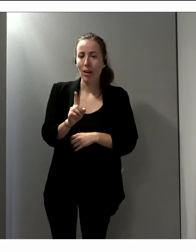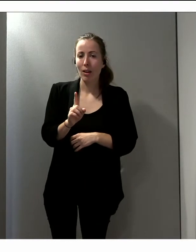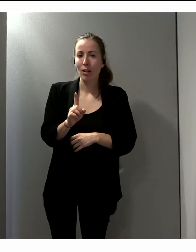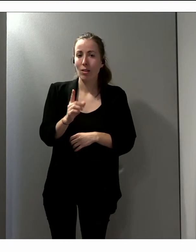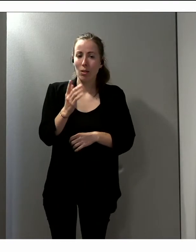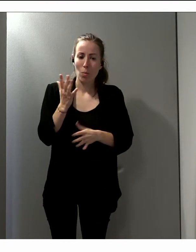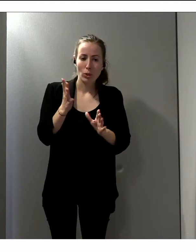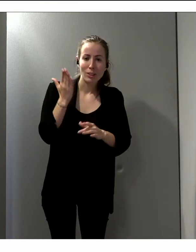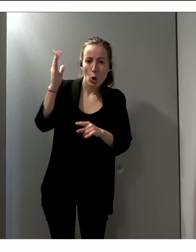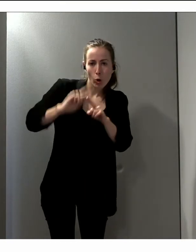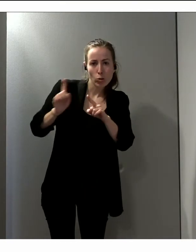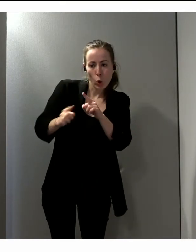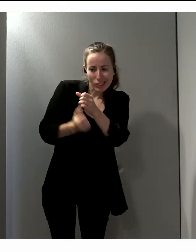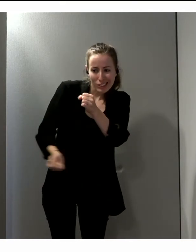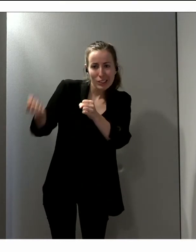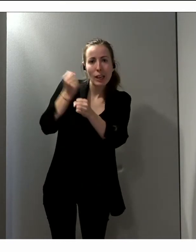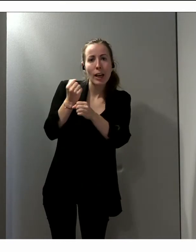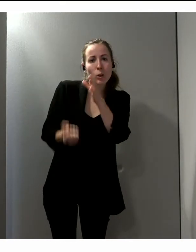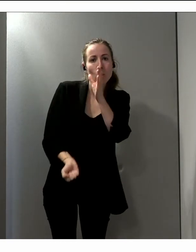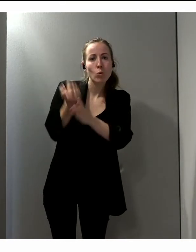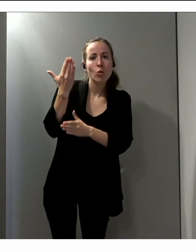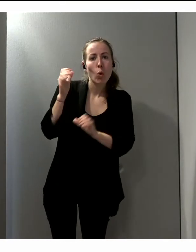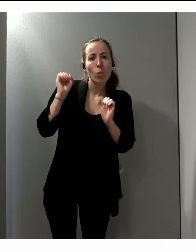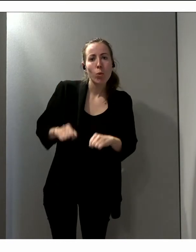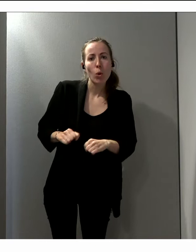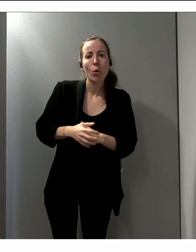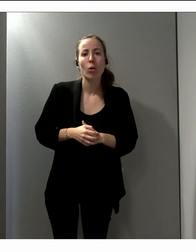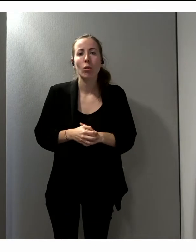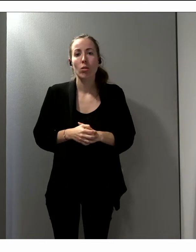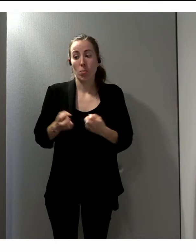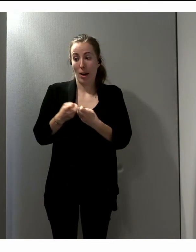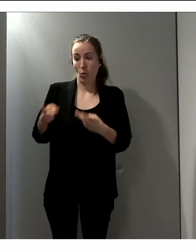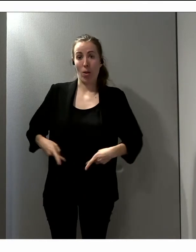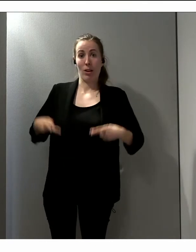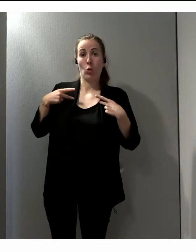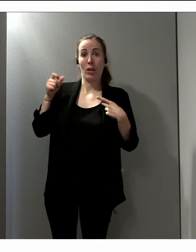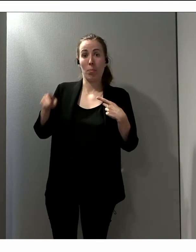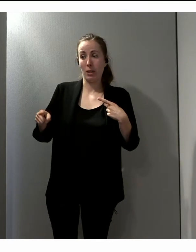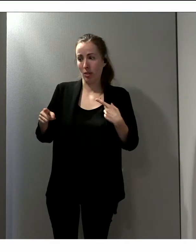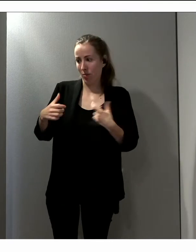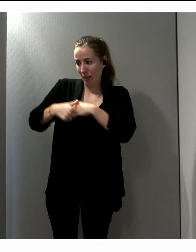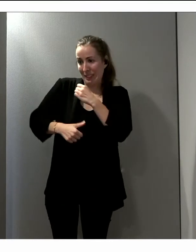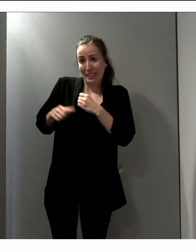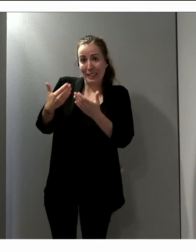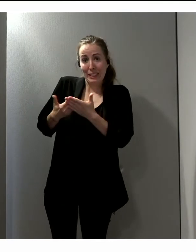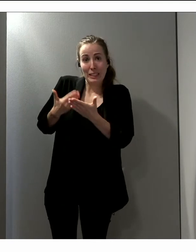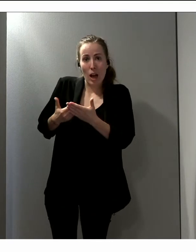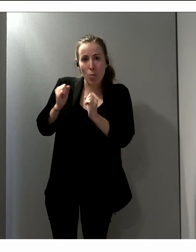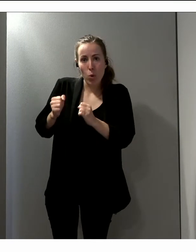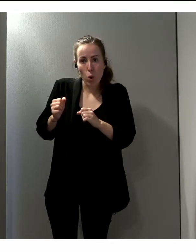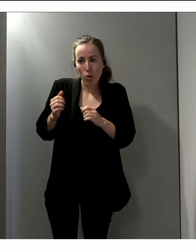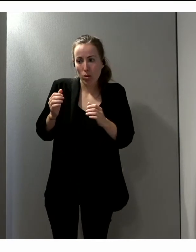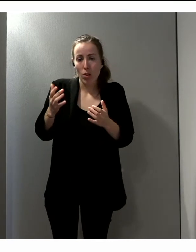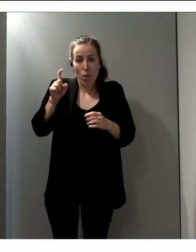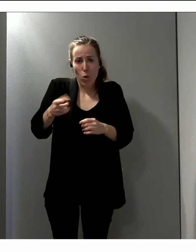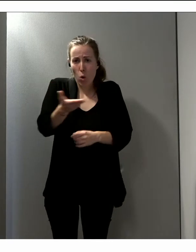peut-être d'autres réponses qu'il faut cultiver, du type de ce qu'on a pu faire avec cet atelier des AT. Il faut imaginer des choses. Je pense qu'il